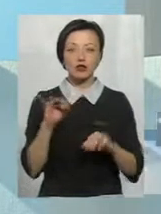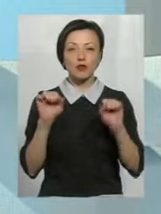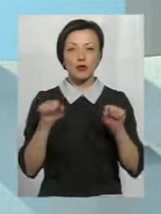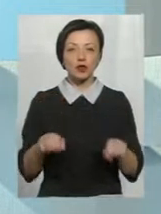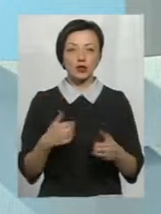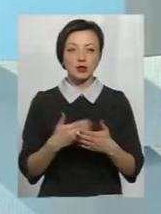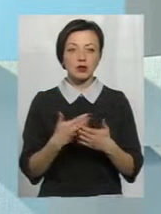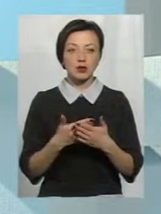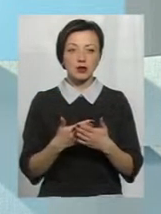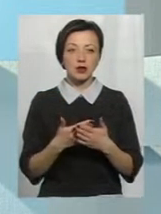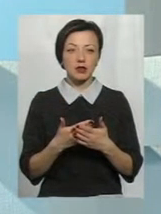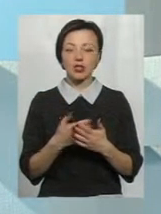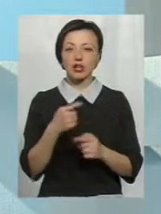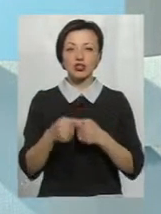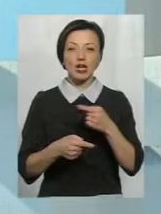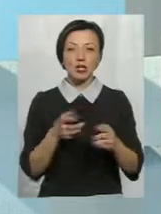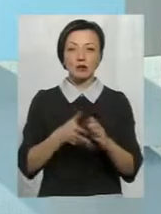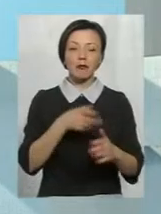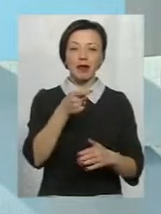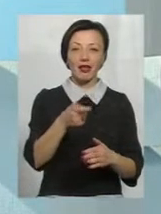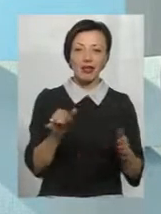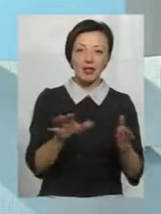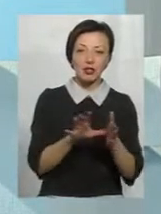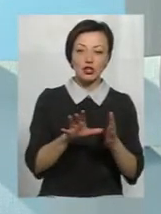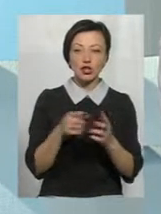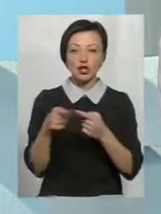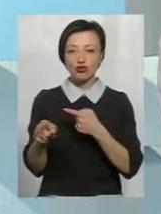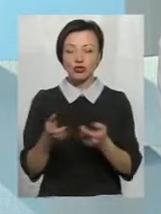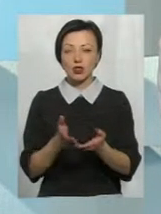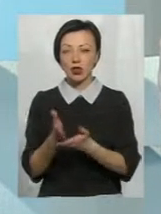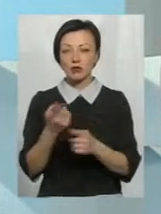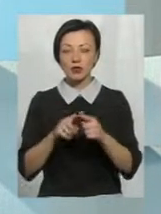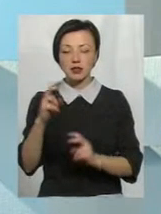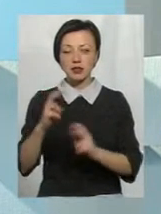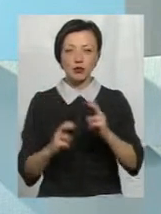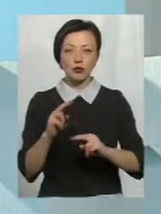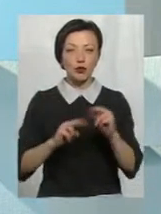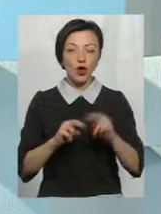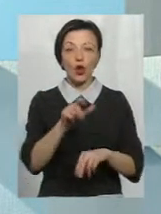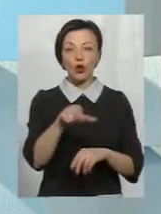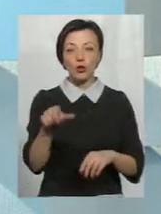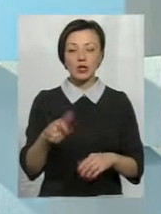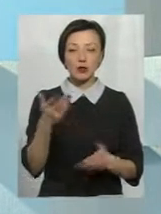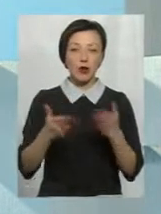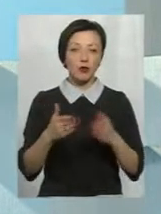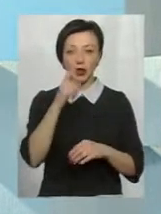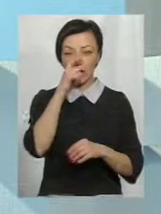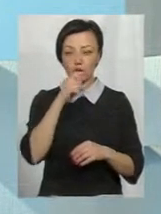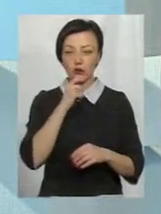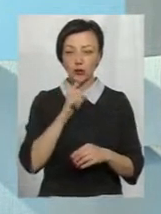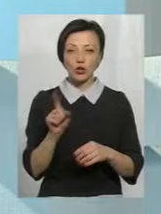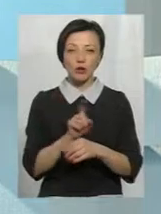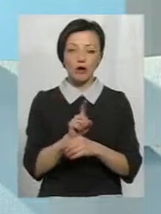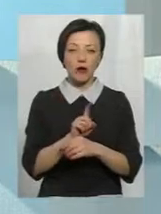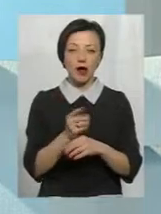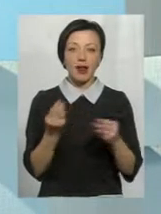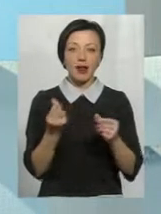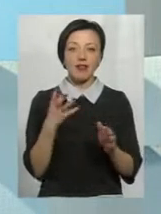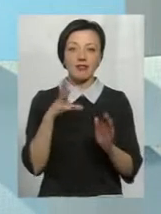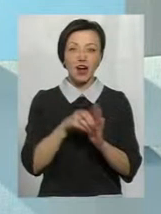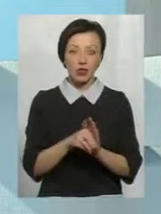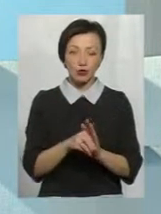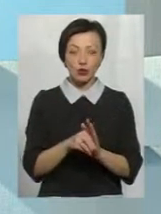от, не через петицію, а через інший шлях, якось, щоб цей завод побудувався. Ну, люди, мабуть, не розуміють, що нормальний інвестор,